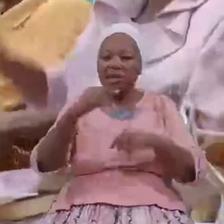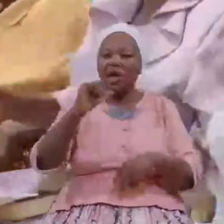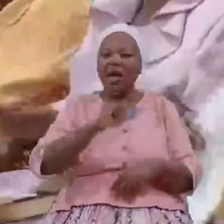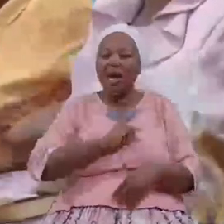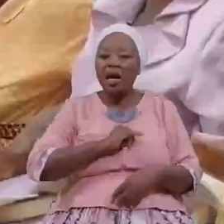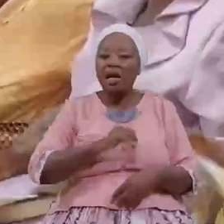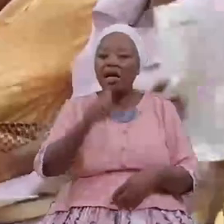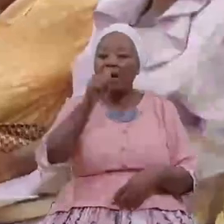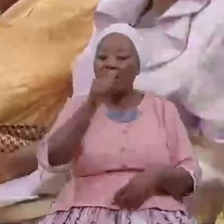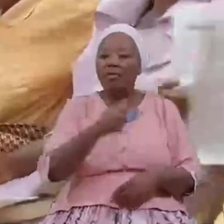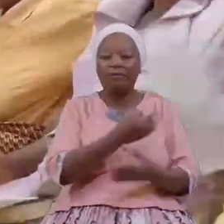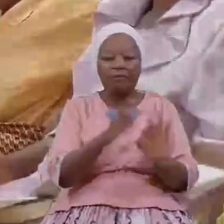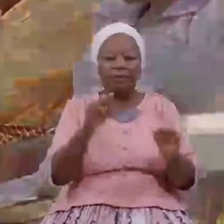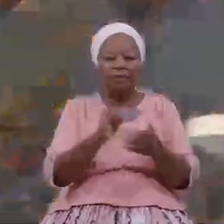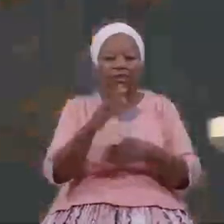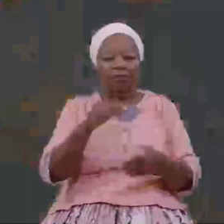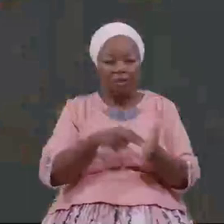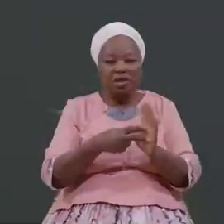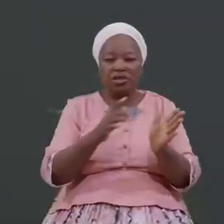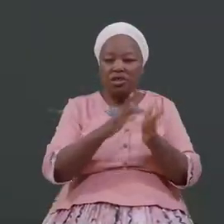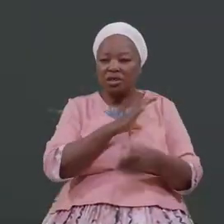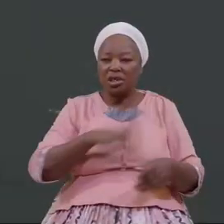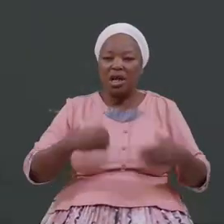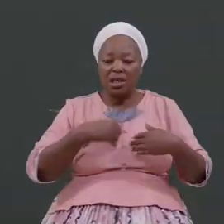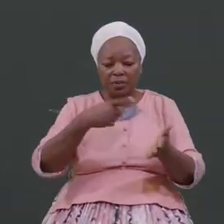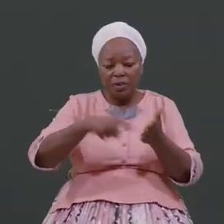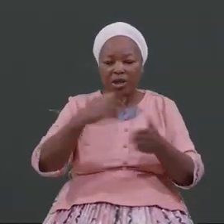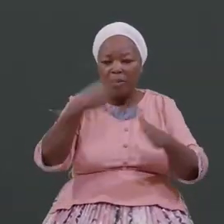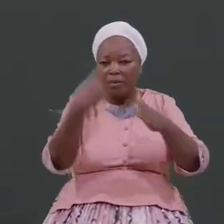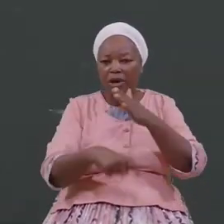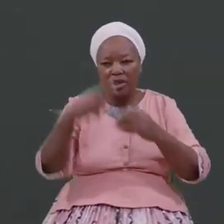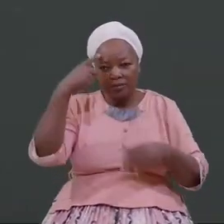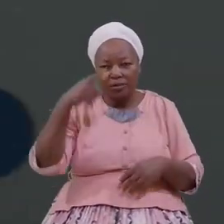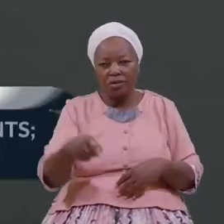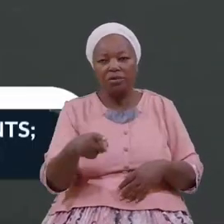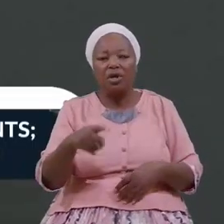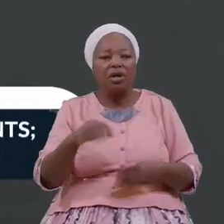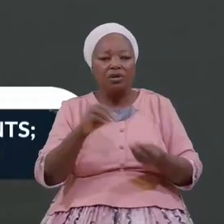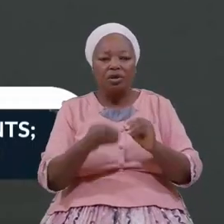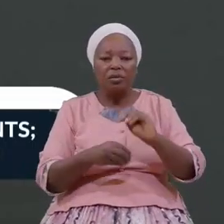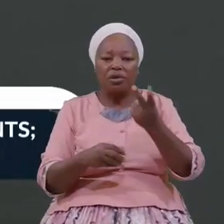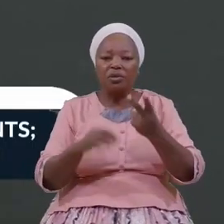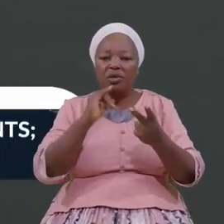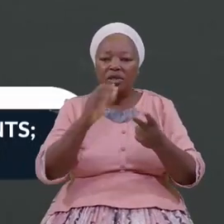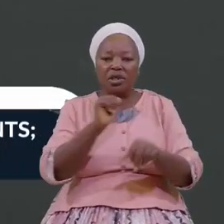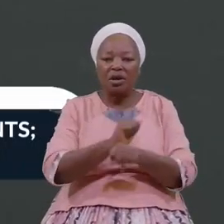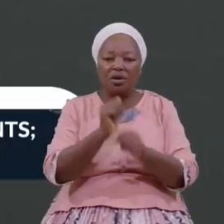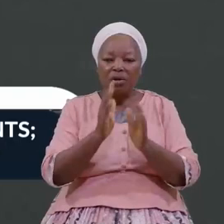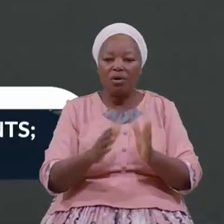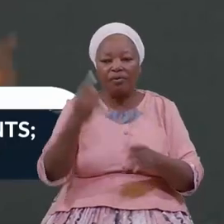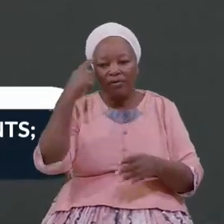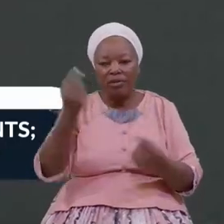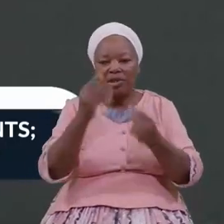affranchi. Voyons la deuxième partie ici. Nous allons parler du rocher. Le rocher pour le salut des